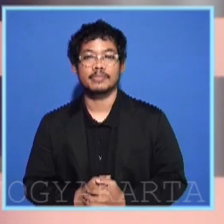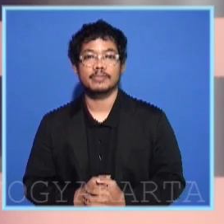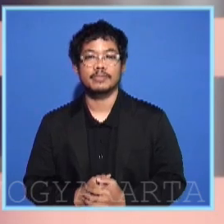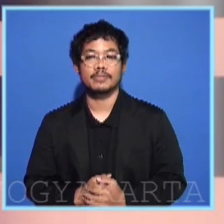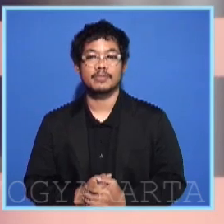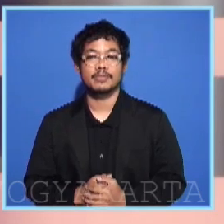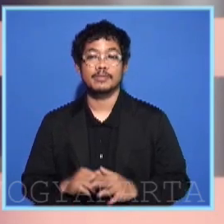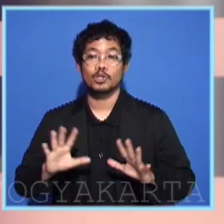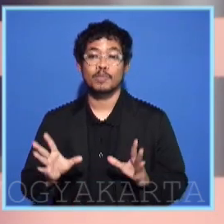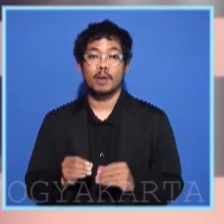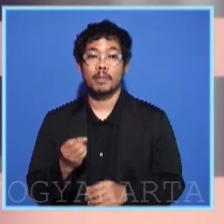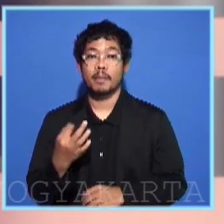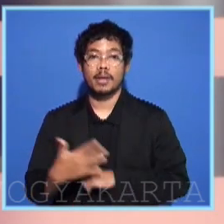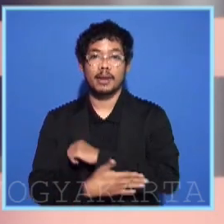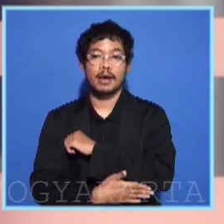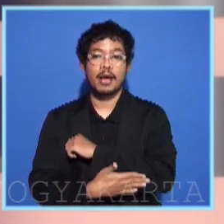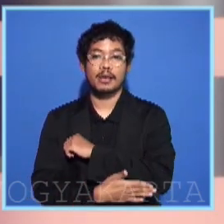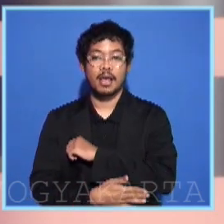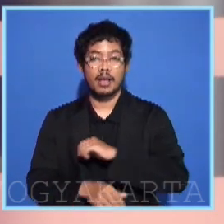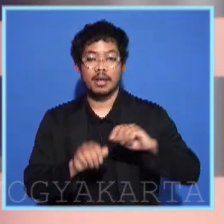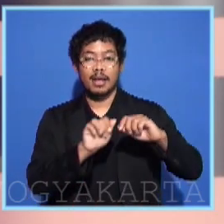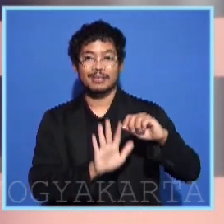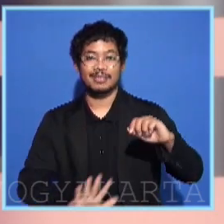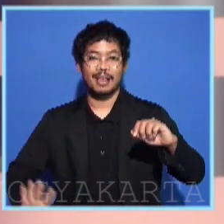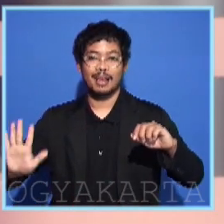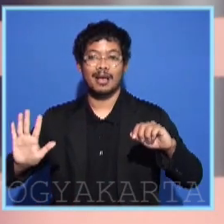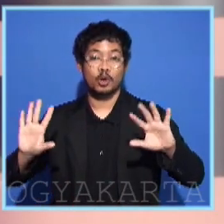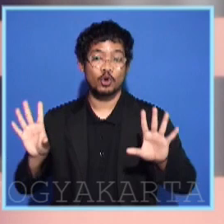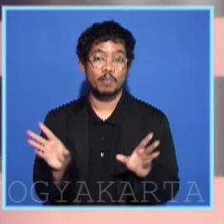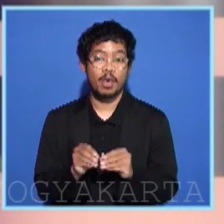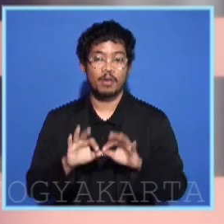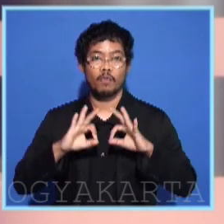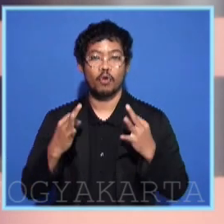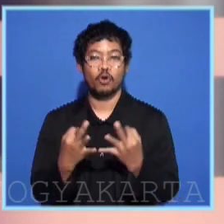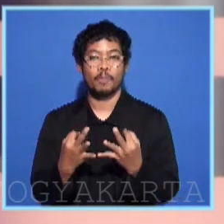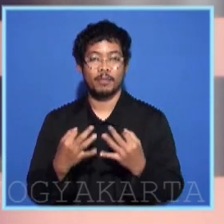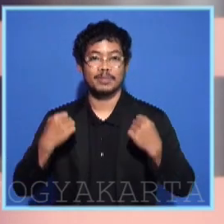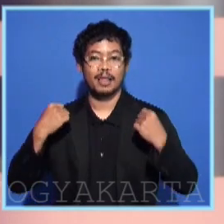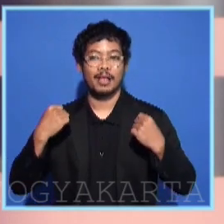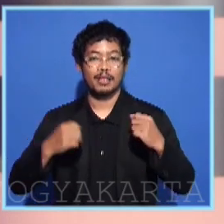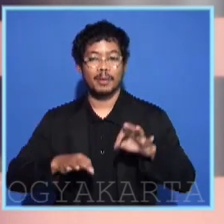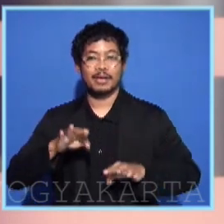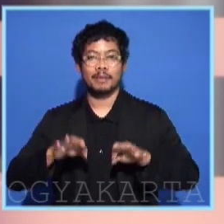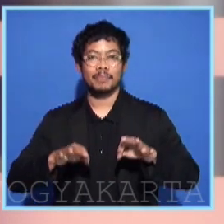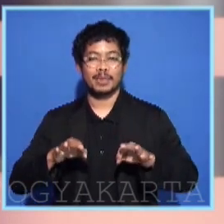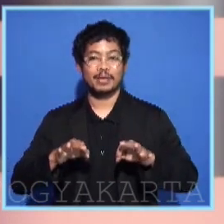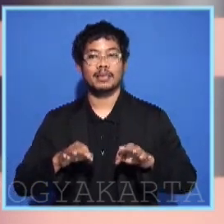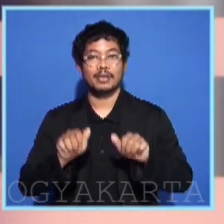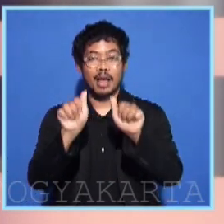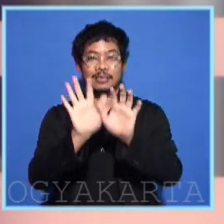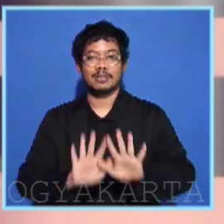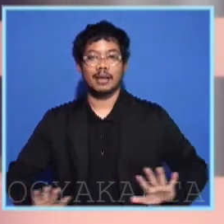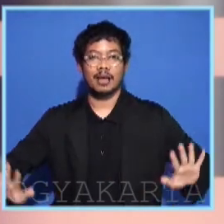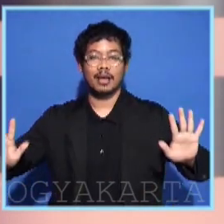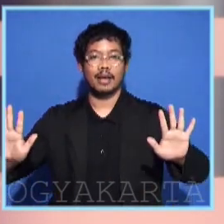sejumlah Negara di Asia Tenggara yang tergabung dalam forum Asian Institute for disaster health management sepakat menggelar pertemuan bertajuk Asian